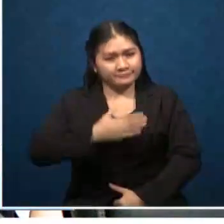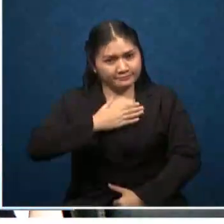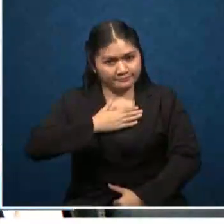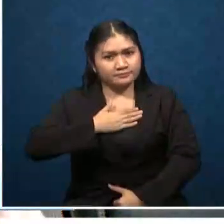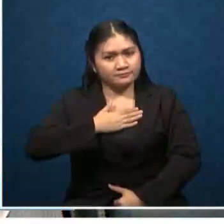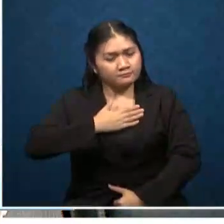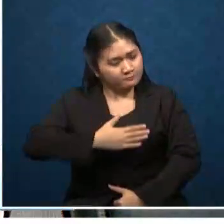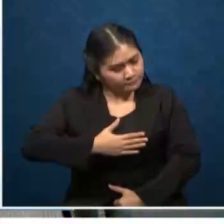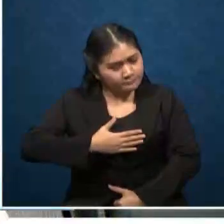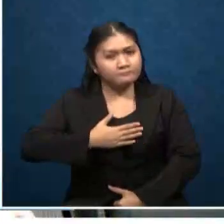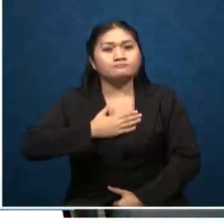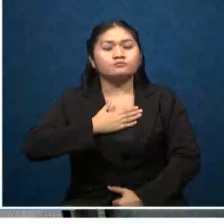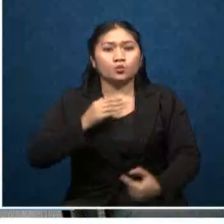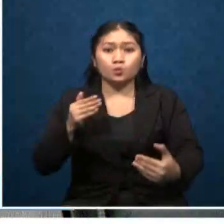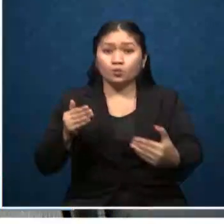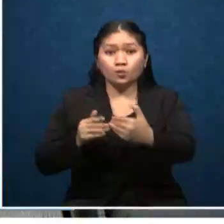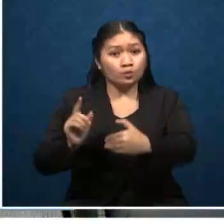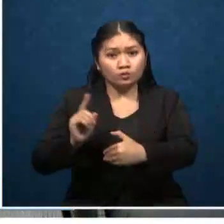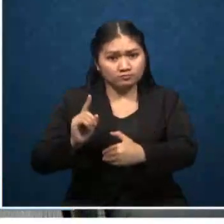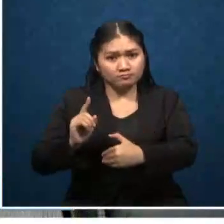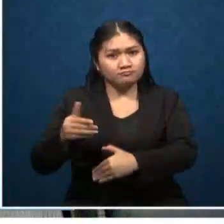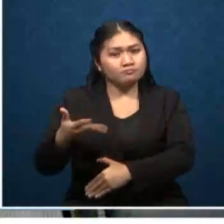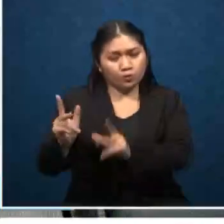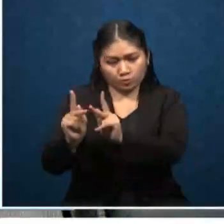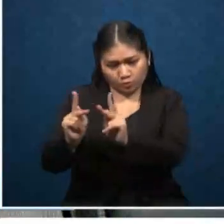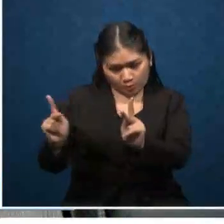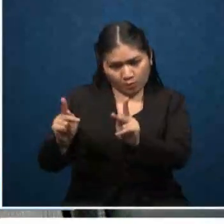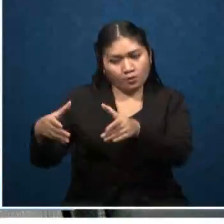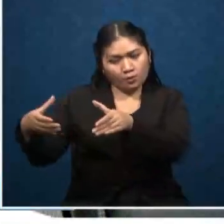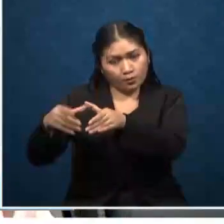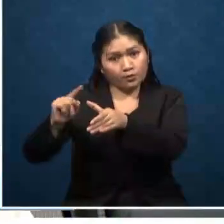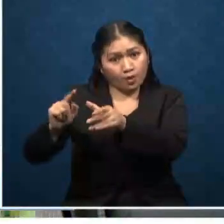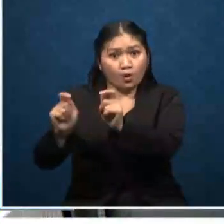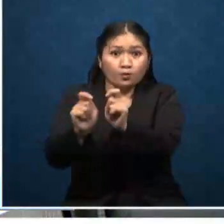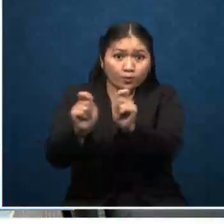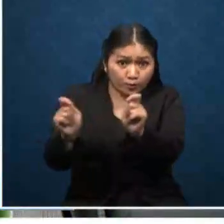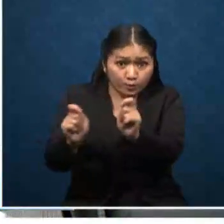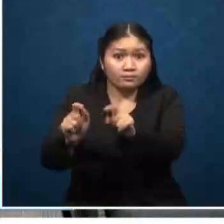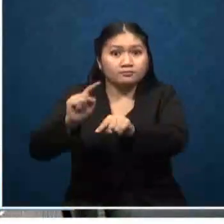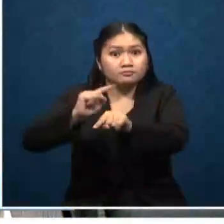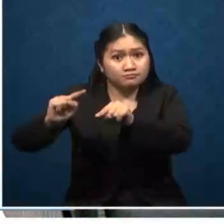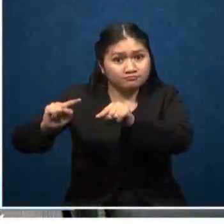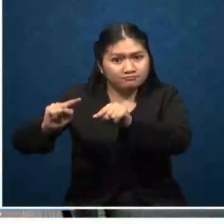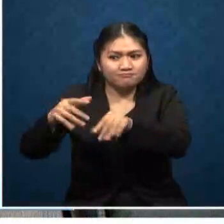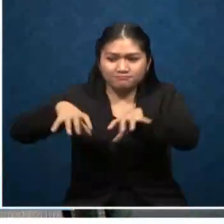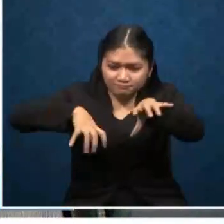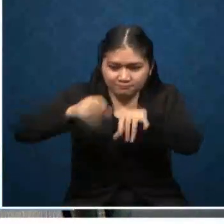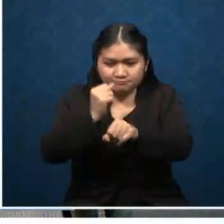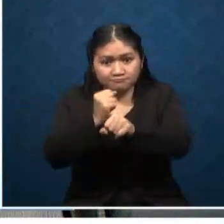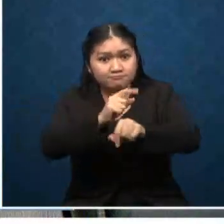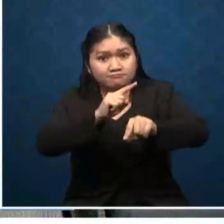ผมทาบซึ้งในบนงานที่กรรธิการ อนุกรรมธิการไปจดธรรมมา